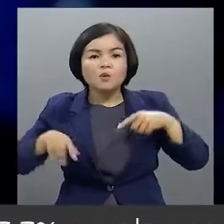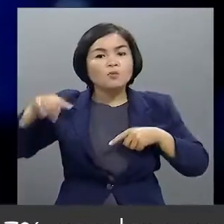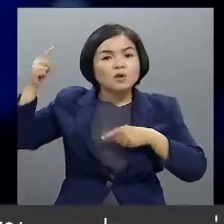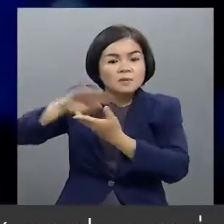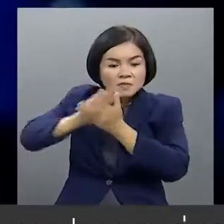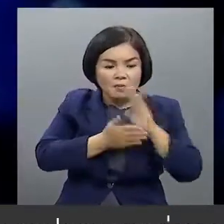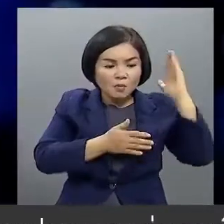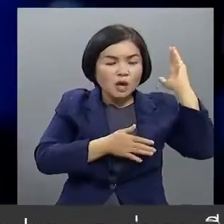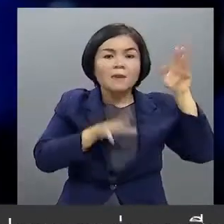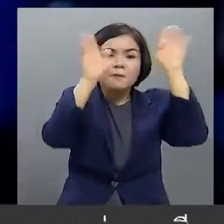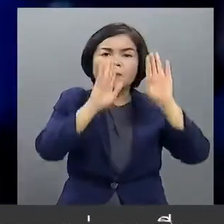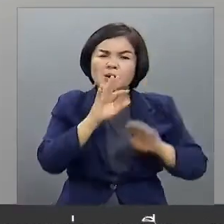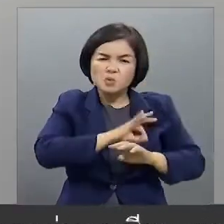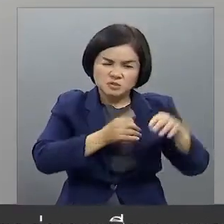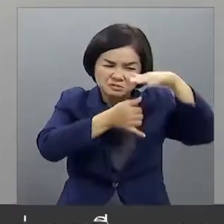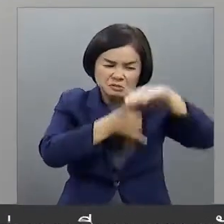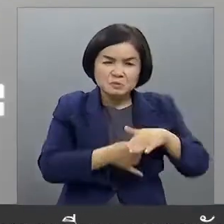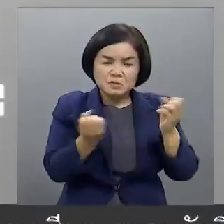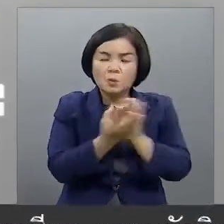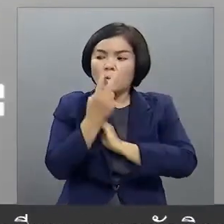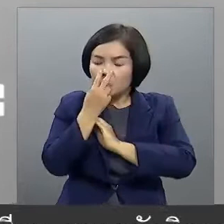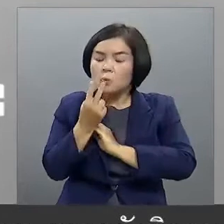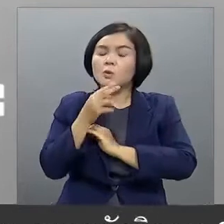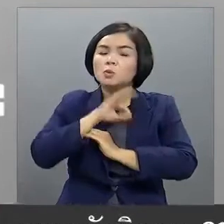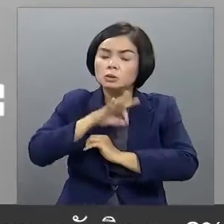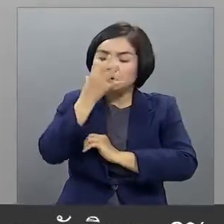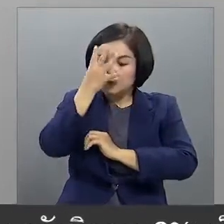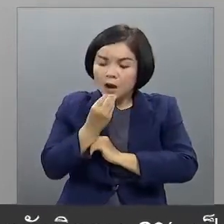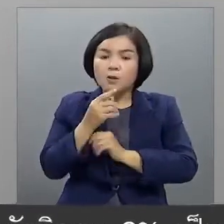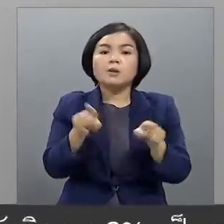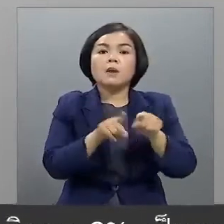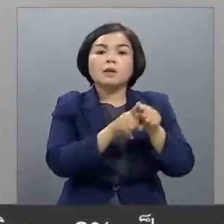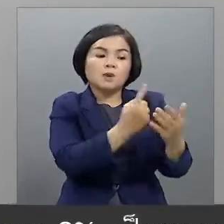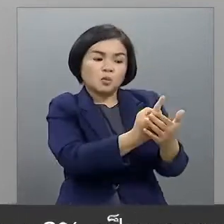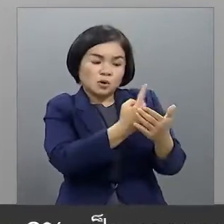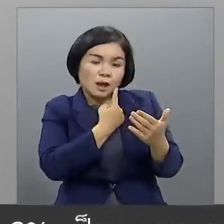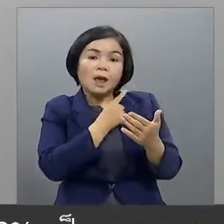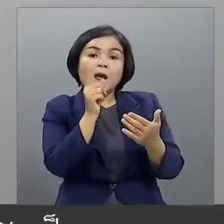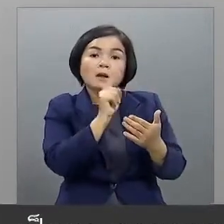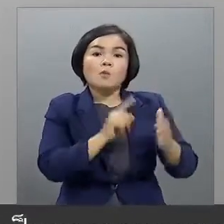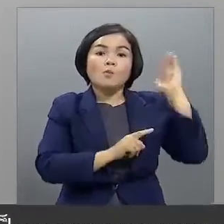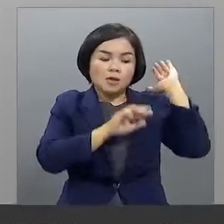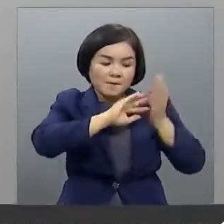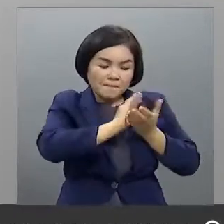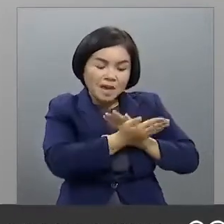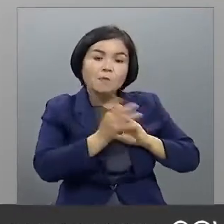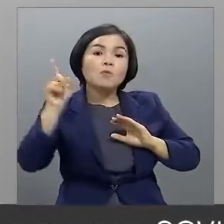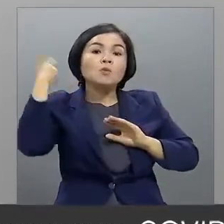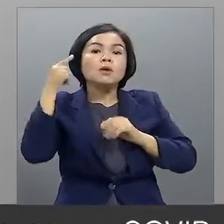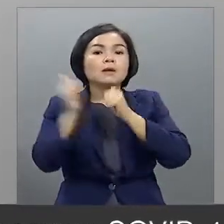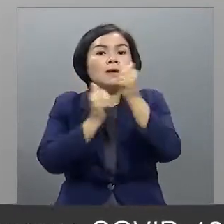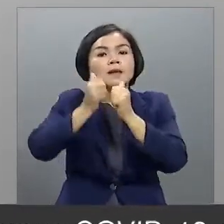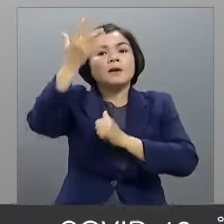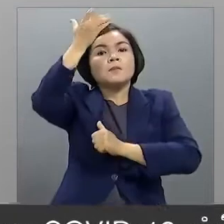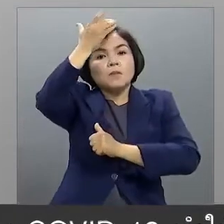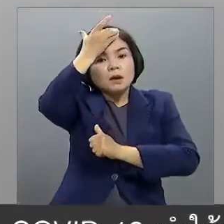ซึ่งเป็นเรื่องน่าเศร้าดังนั้นการมีตัวแทนผู้หญิงข้ามเพศบนเวทีนางงามระดับโลกจึงเป็นสัญลักษณ์ที่ทรงพลังว่